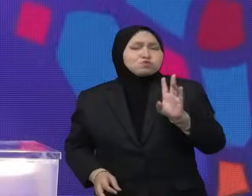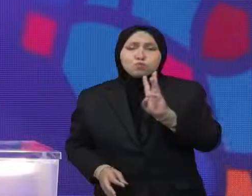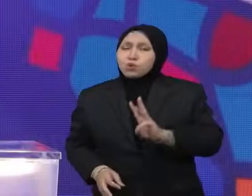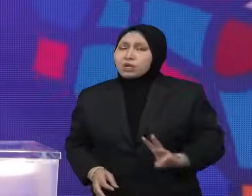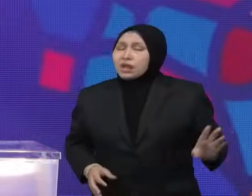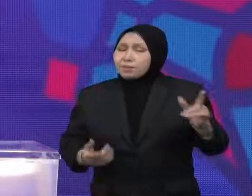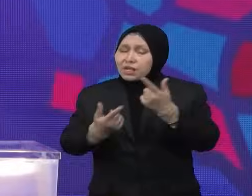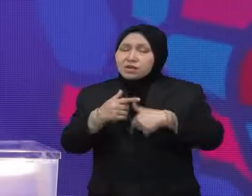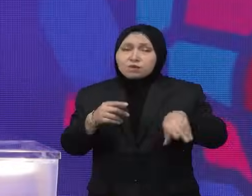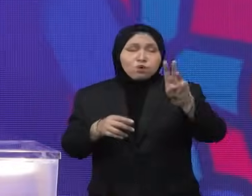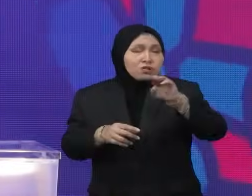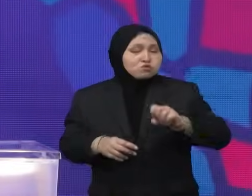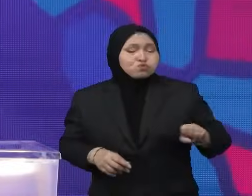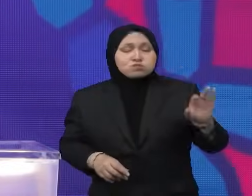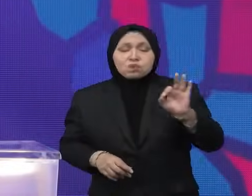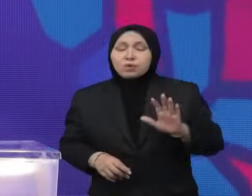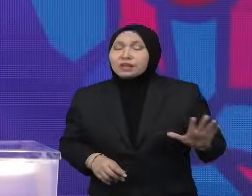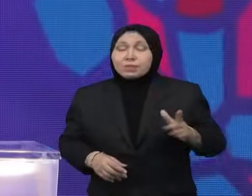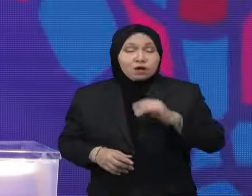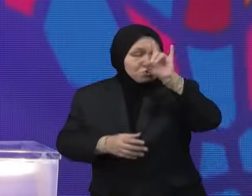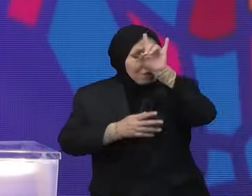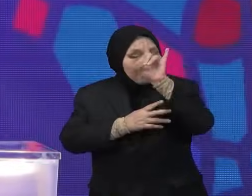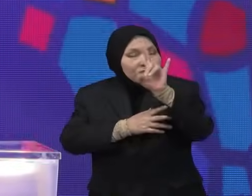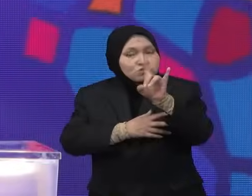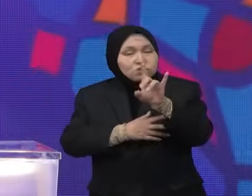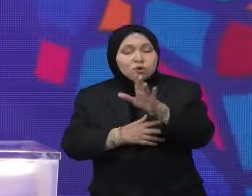ke-76 daripada muka surat 90 ini. A'udzubillahi minasyaitanir rajim.